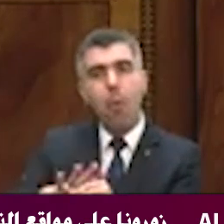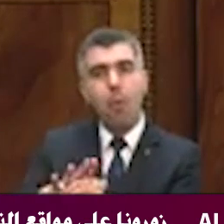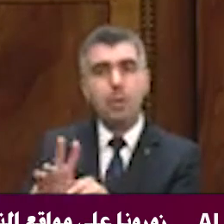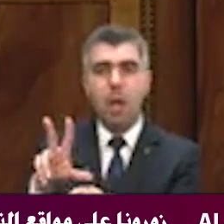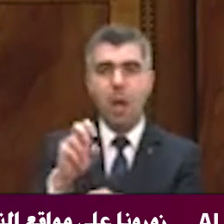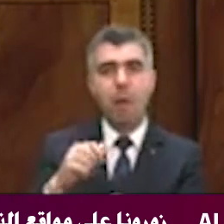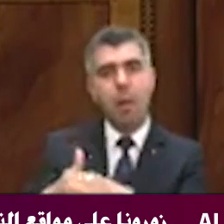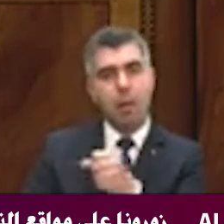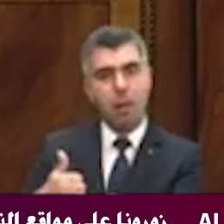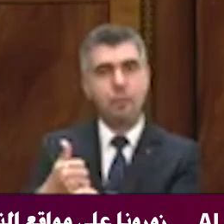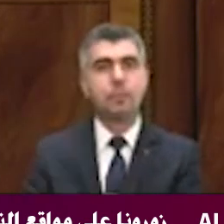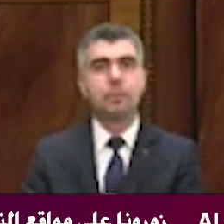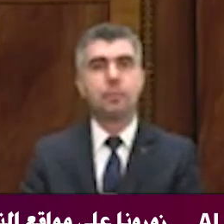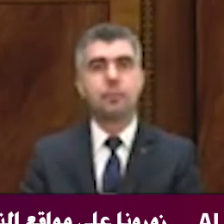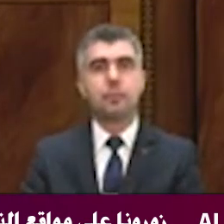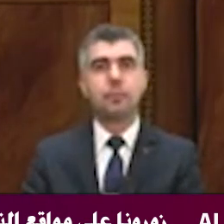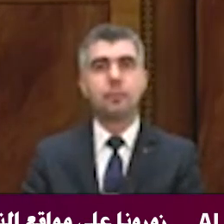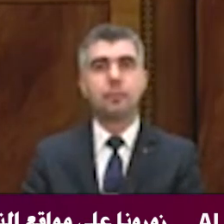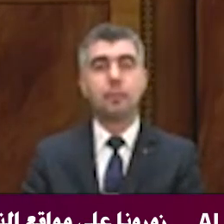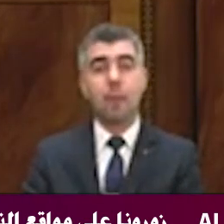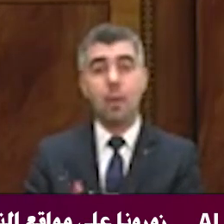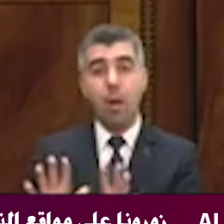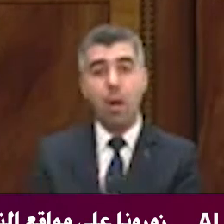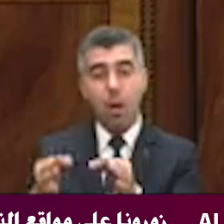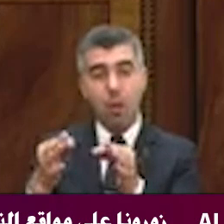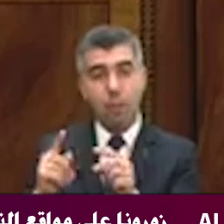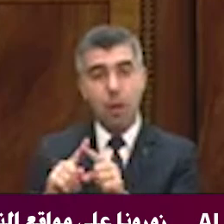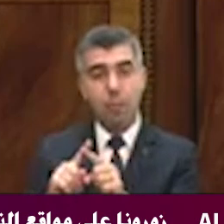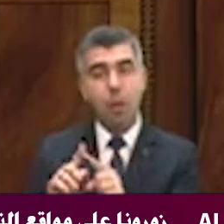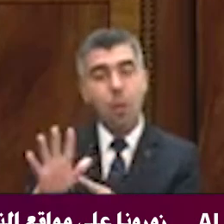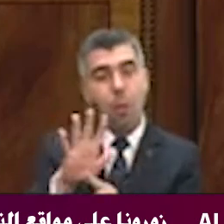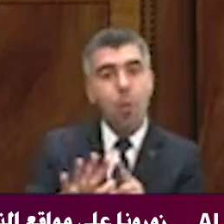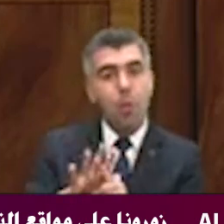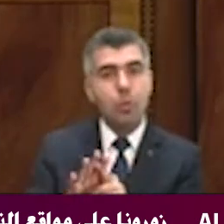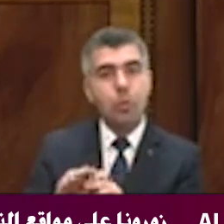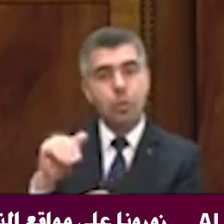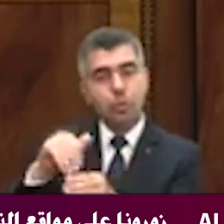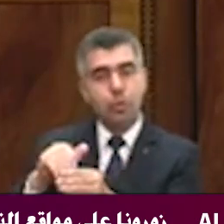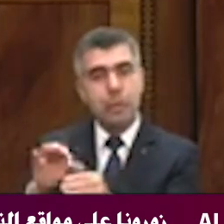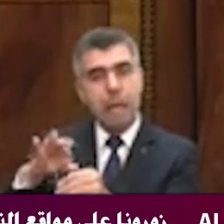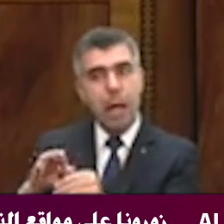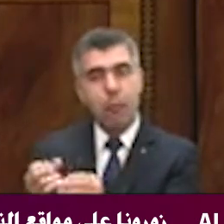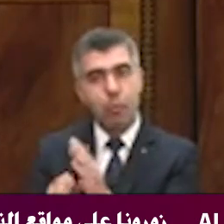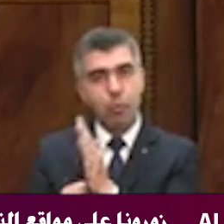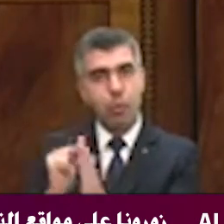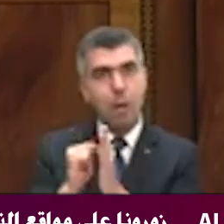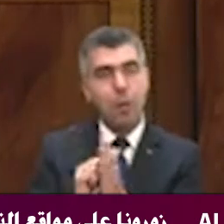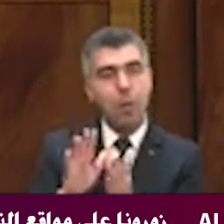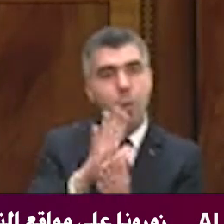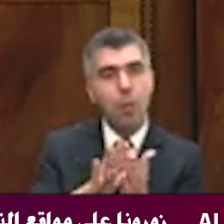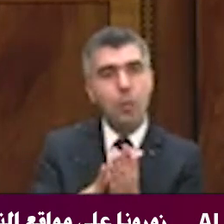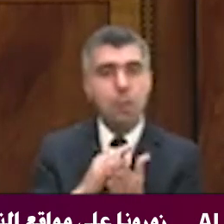لهذه السنة. هذا أعطانا أغلبية مطلقة، وهذه الأغلبية المطلقة لا يجب أن